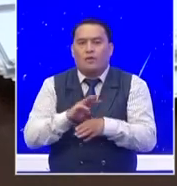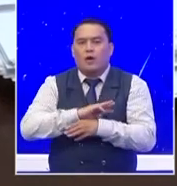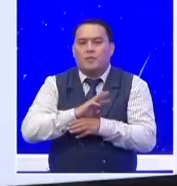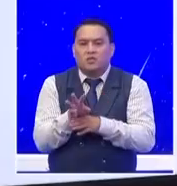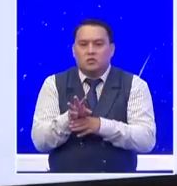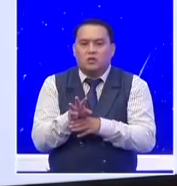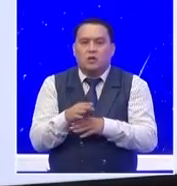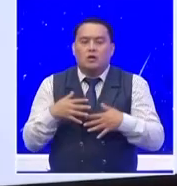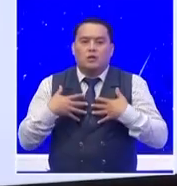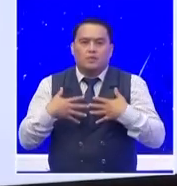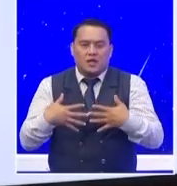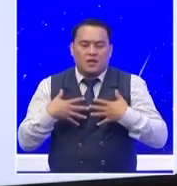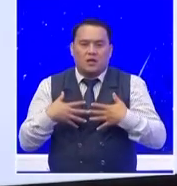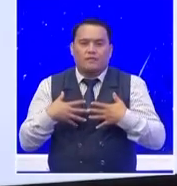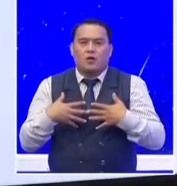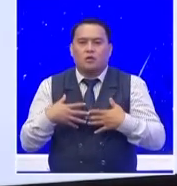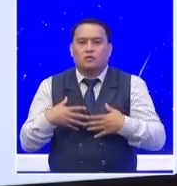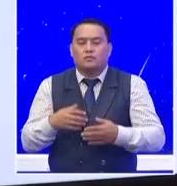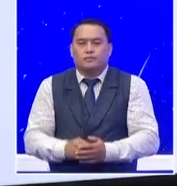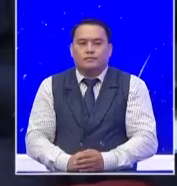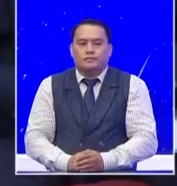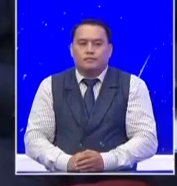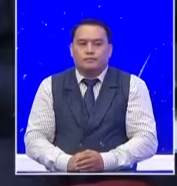бактерицидными лампами, тепловизорами и санитайзерами.